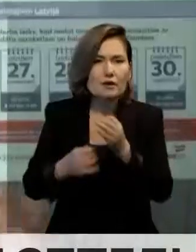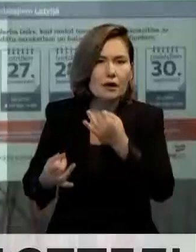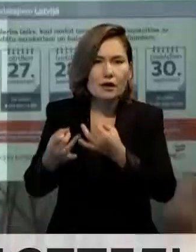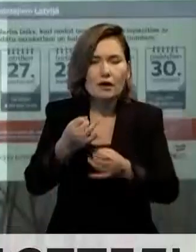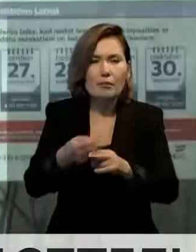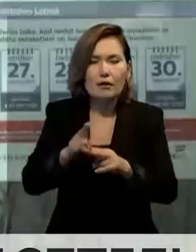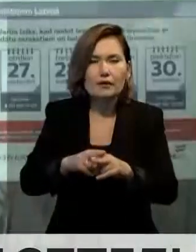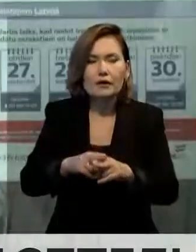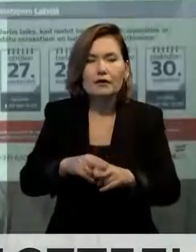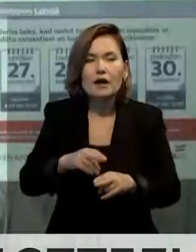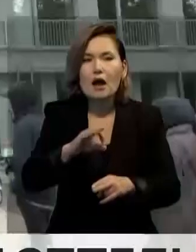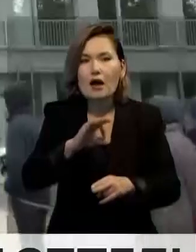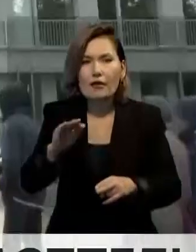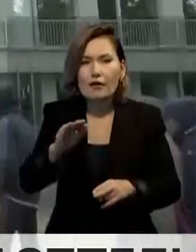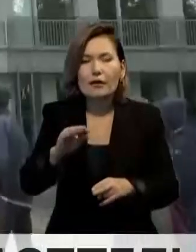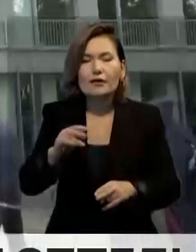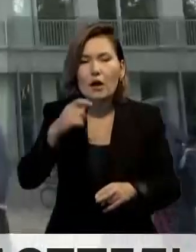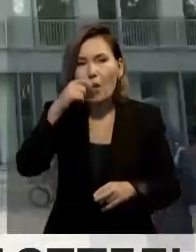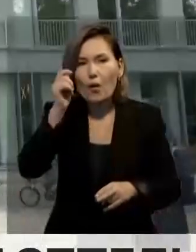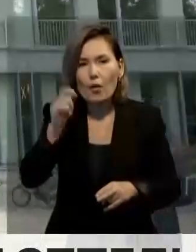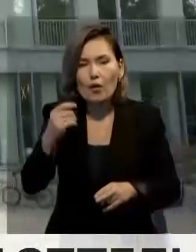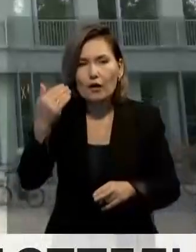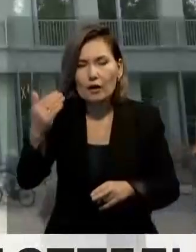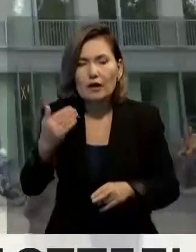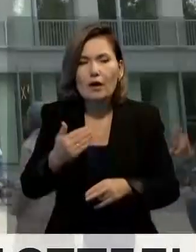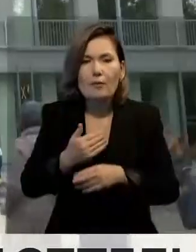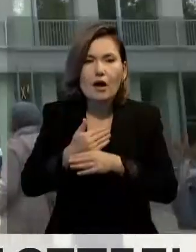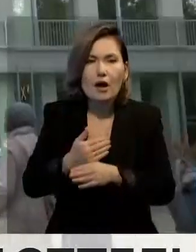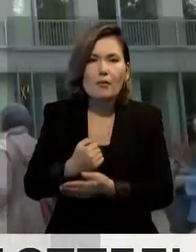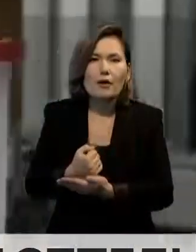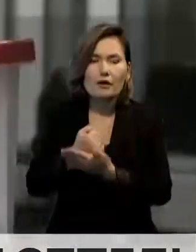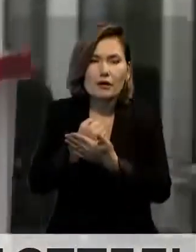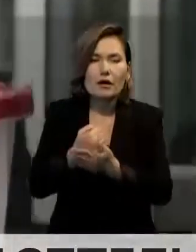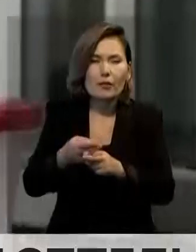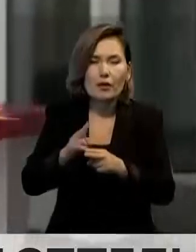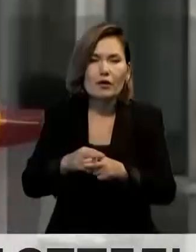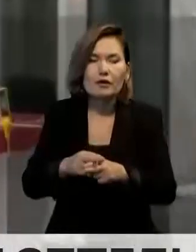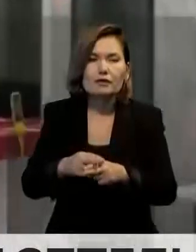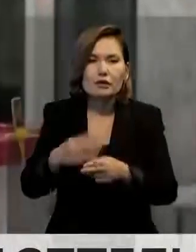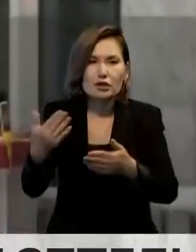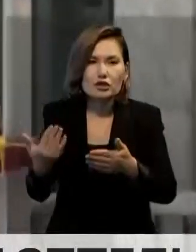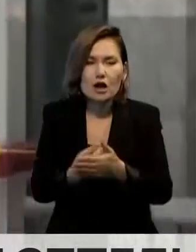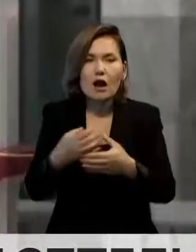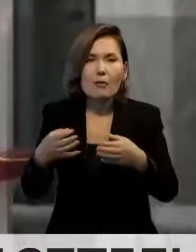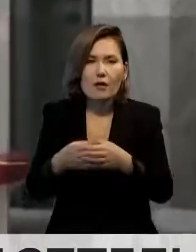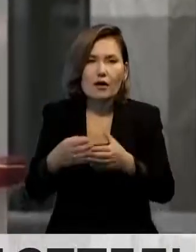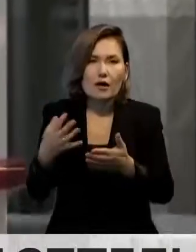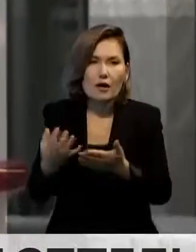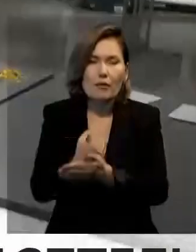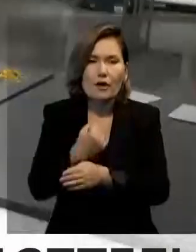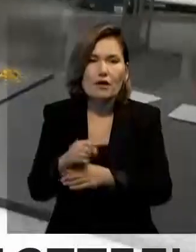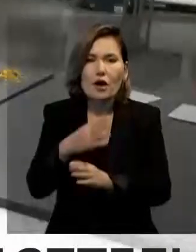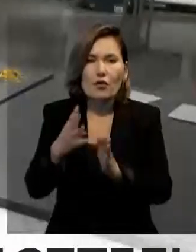Сондықтан ресми Киевті қолдап ресейдің оқшалануын жақтайтын жаңа бірлік партиясы жеңіске жетті. Оған